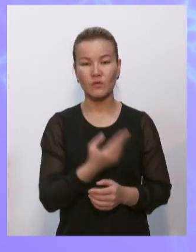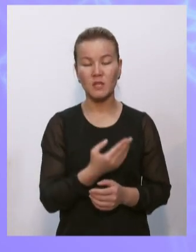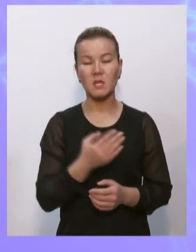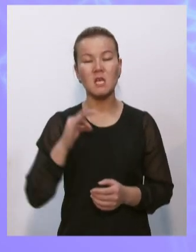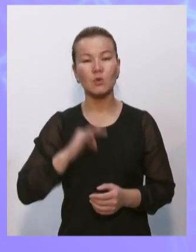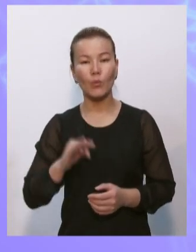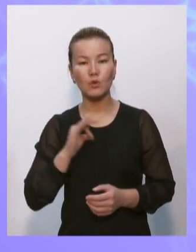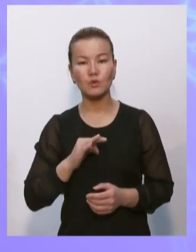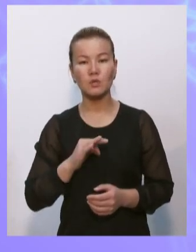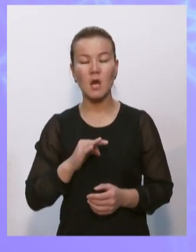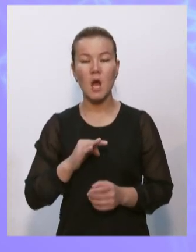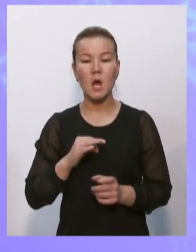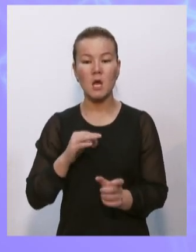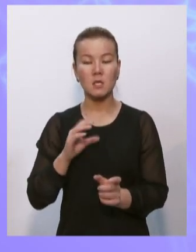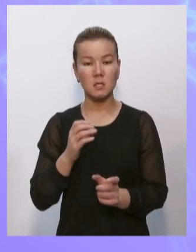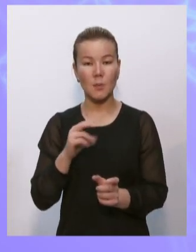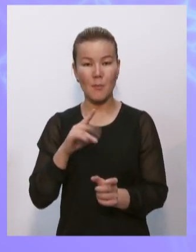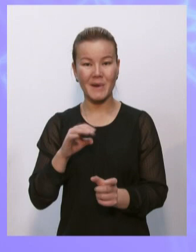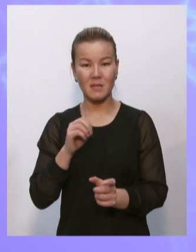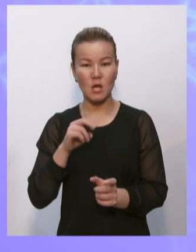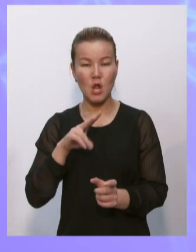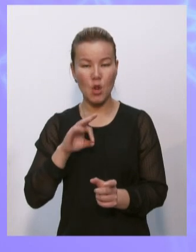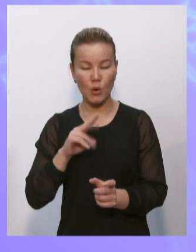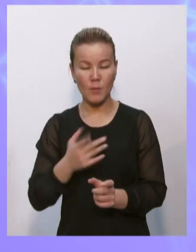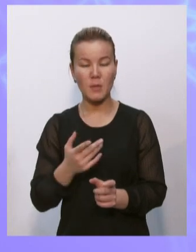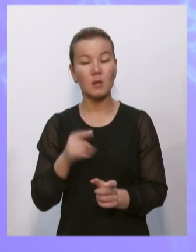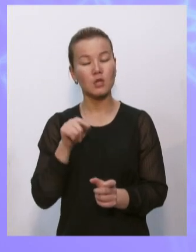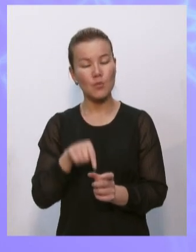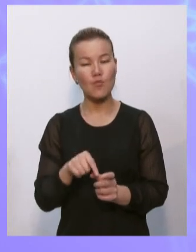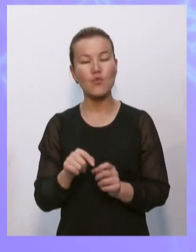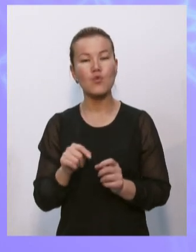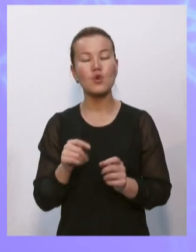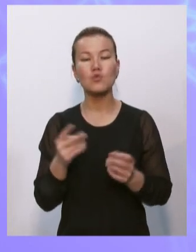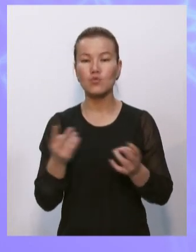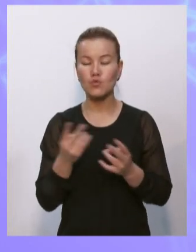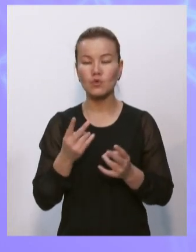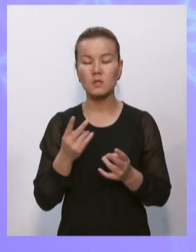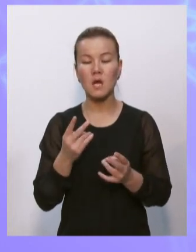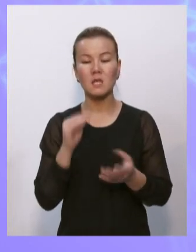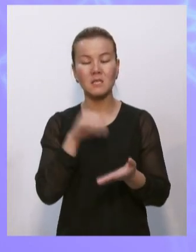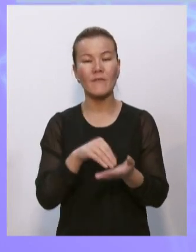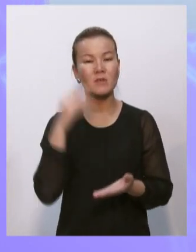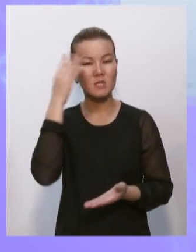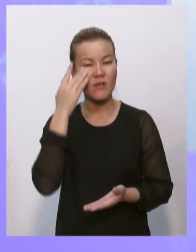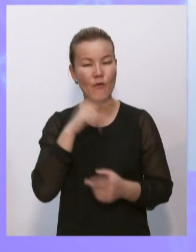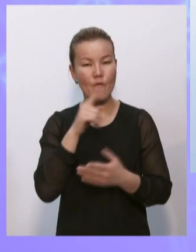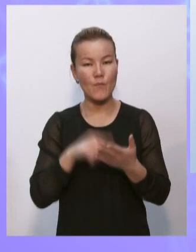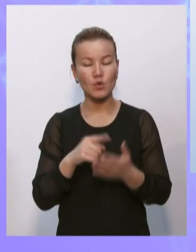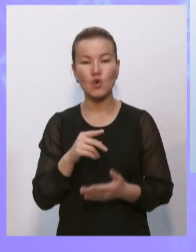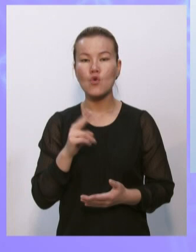существительные употребляются с предлогом, то к нему следует ставить смысловой вопрос